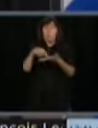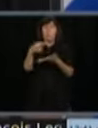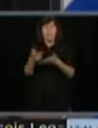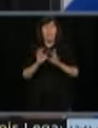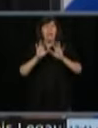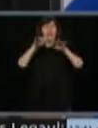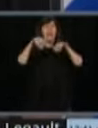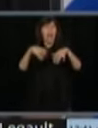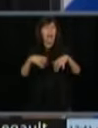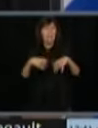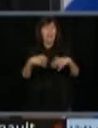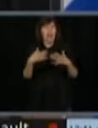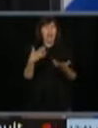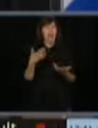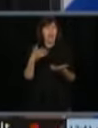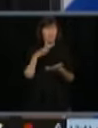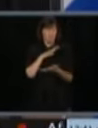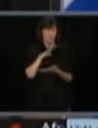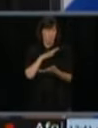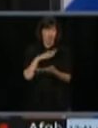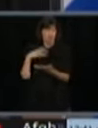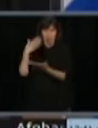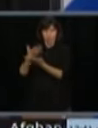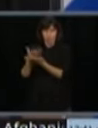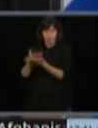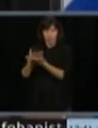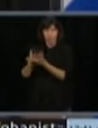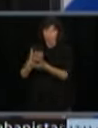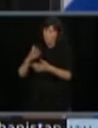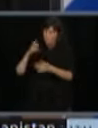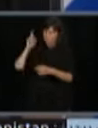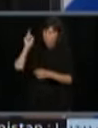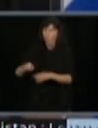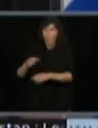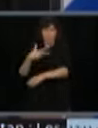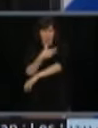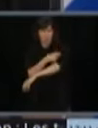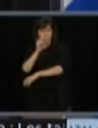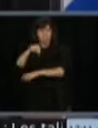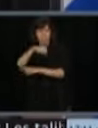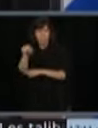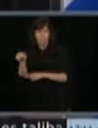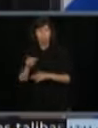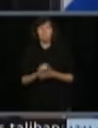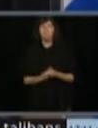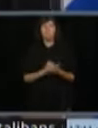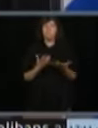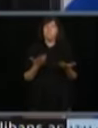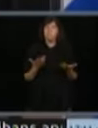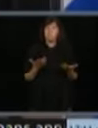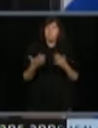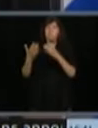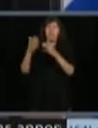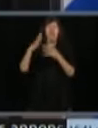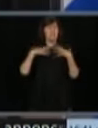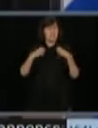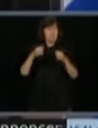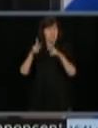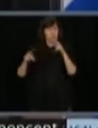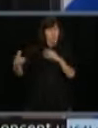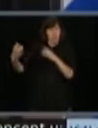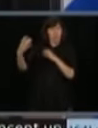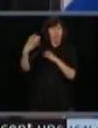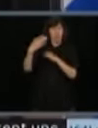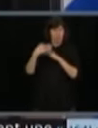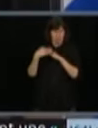semaine prochaine? Nous, ce qu'on propose, c'est la recommandation de la santé publique, c'est-à-dire que ça soit obligatoire seulement pour les